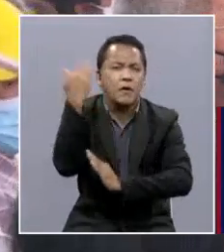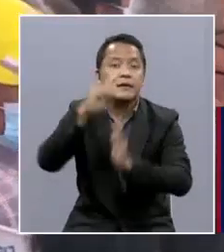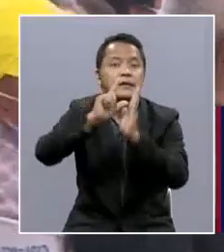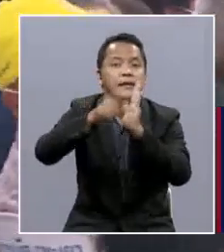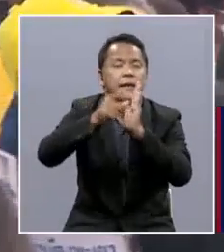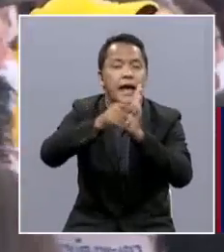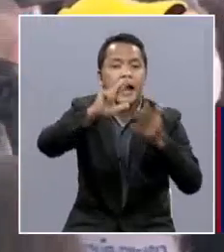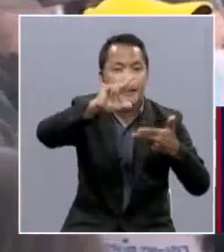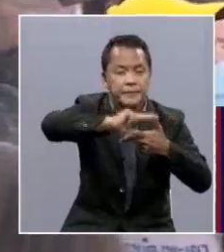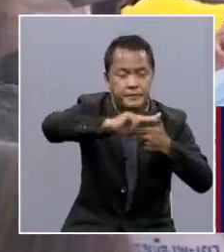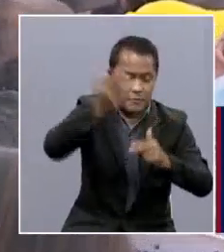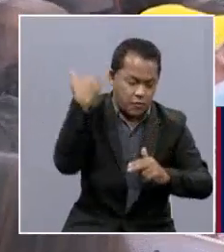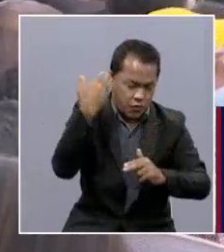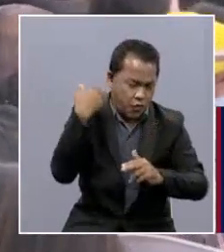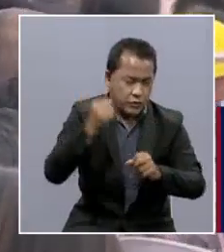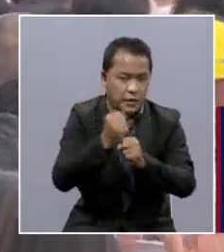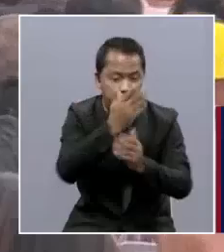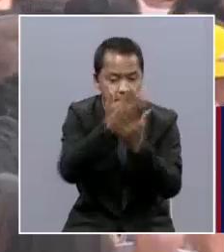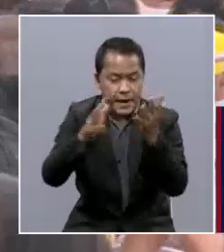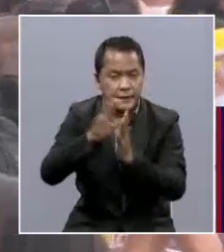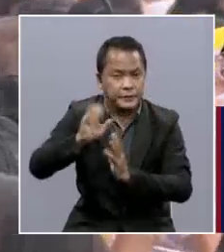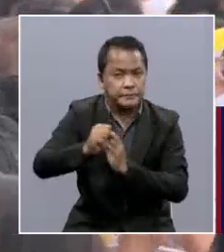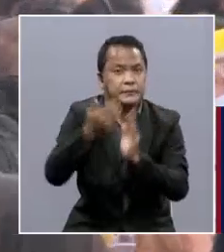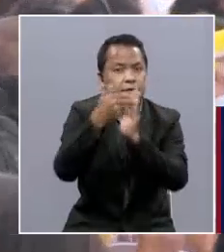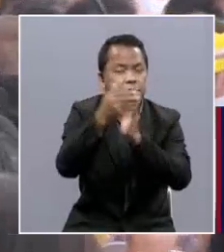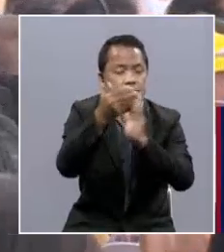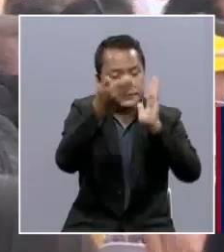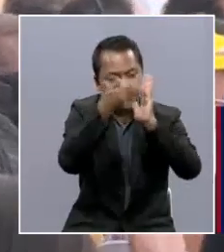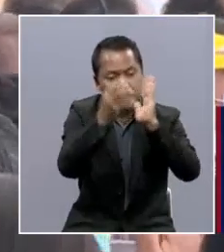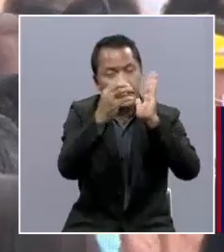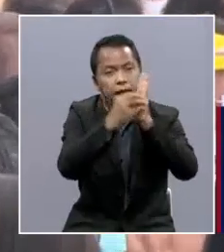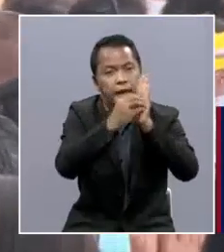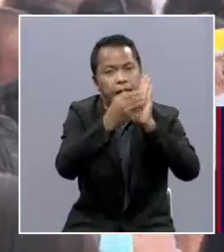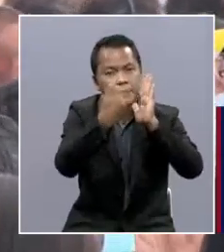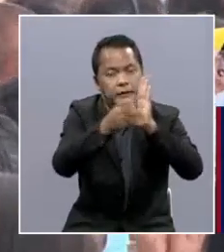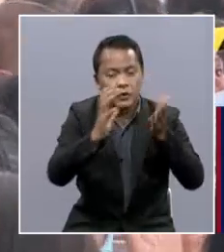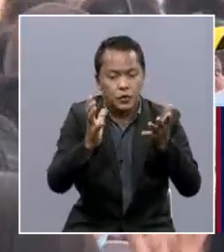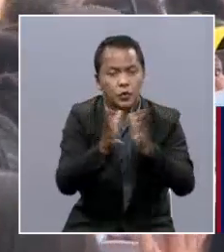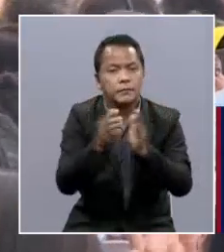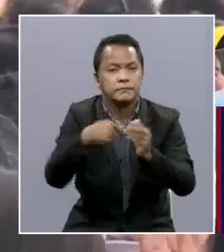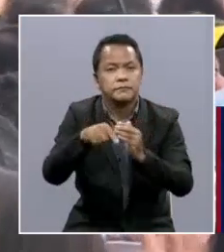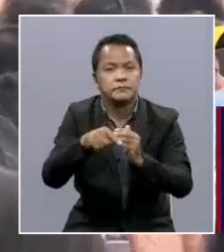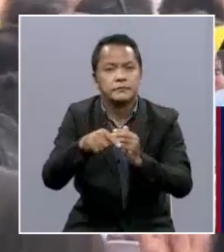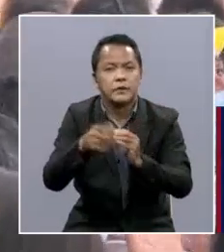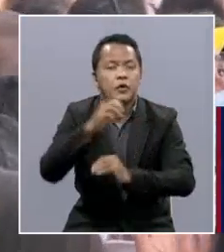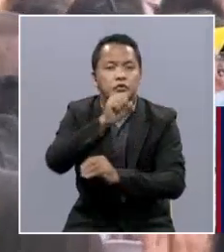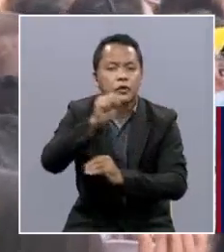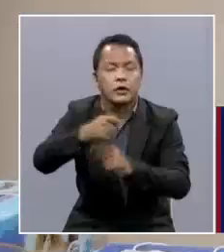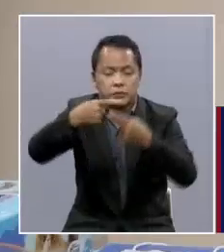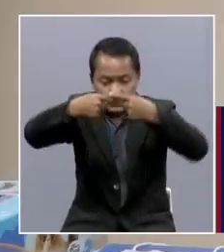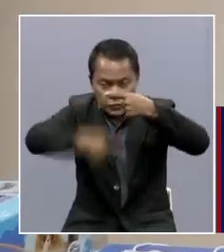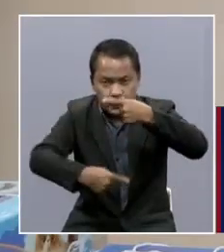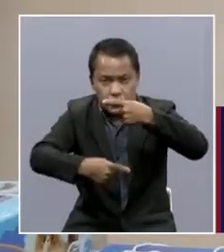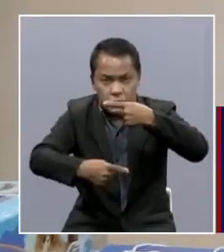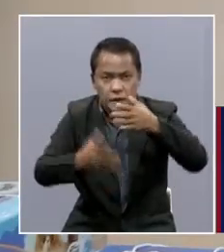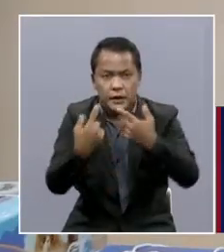เลขาพรรคพลังประชารัฐเคยวางแผนยึดอีสานเหนืออีสานกลางร่วมกับคุณเอกราชช่างเหลาอดีตสสบัญชีรายชื่อ